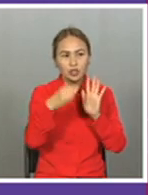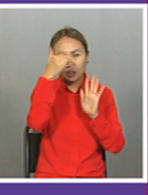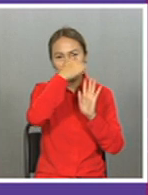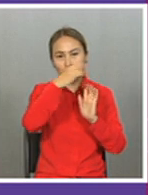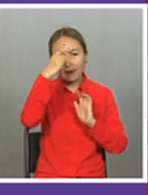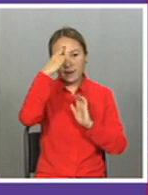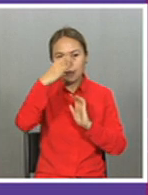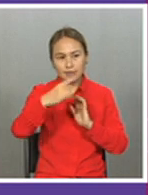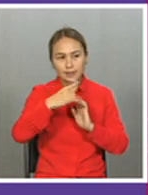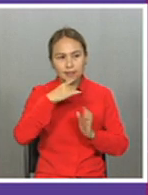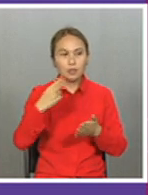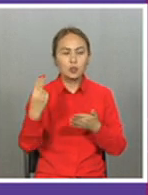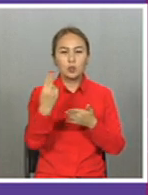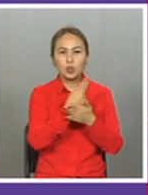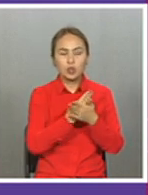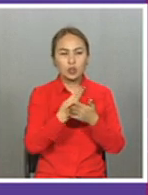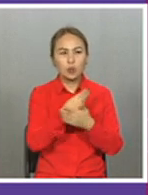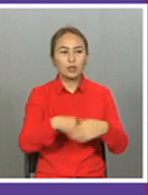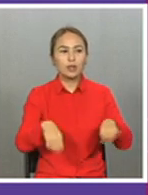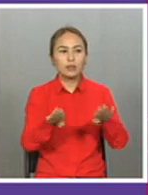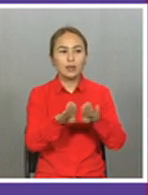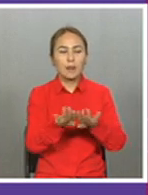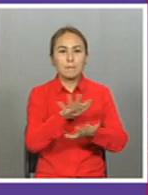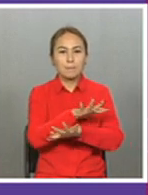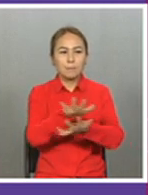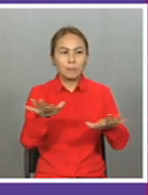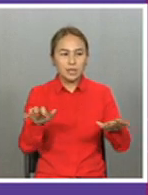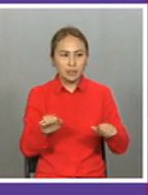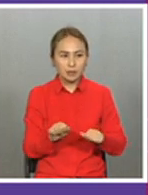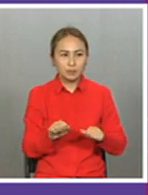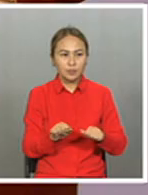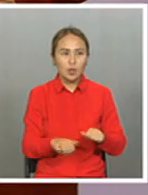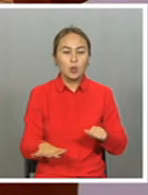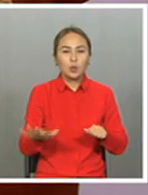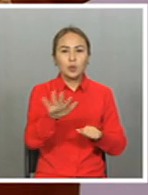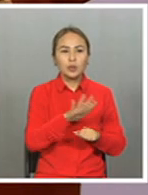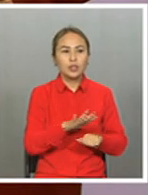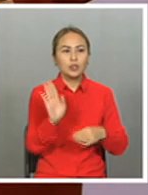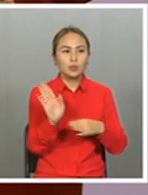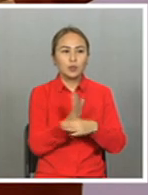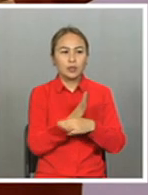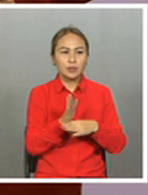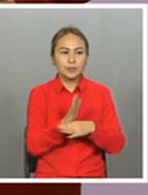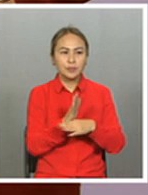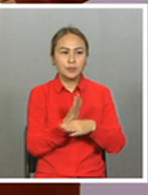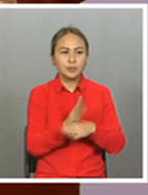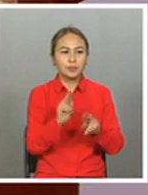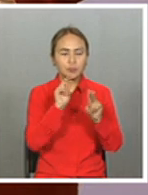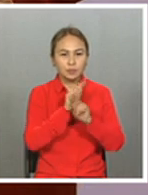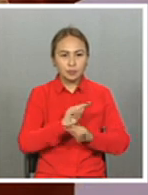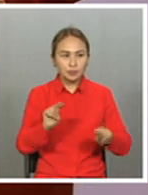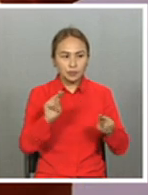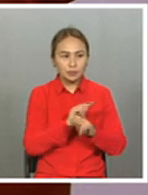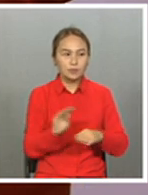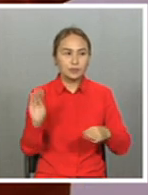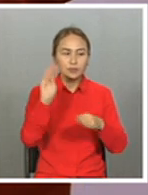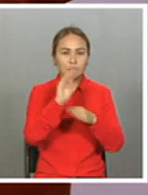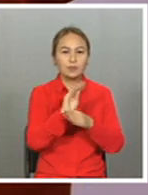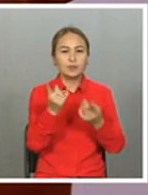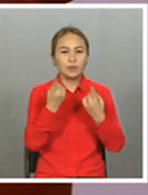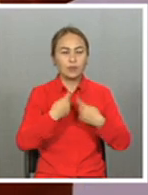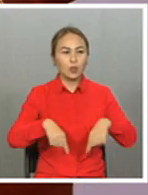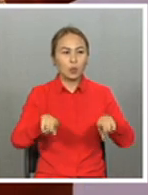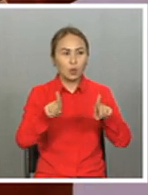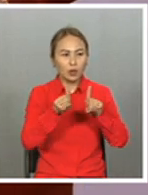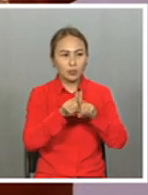1945-1956 жылдары Қазақстан суретшілер одағын басқардым. Өнерден бөлек оқытушылық